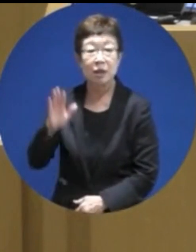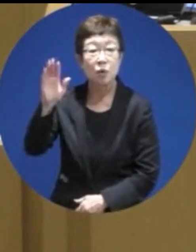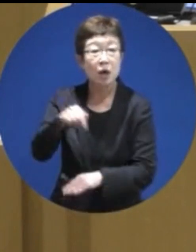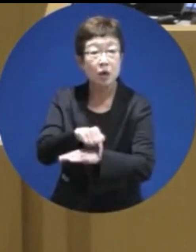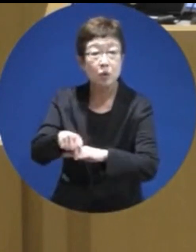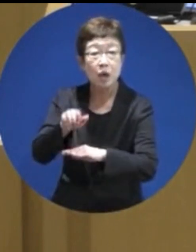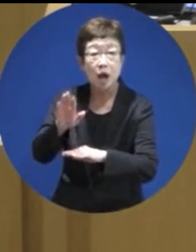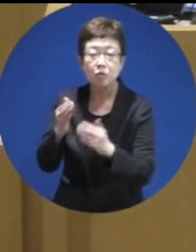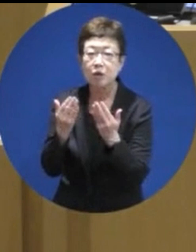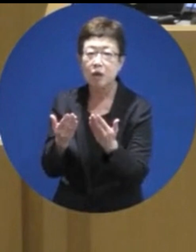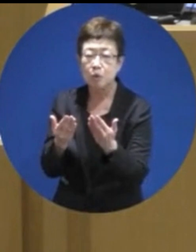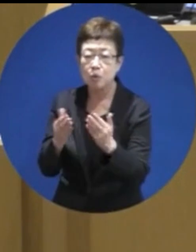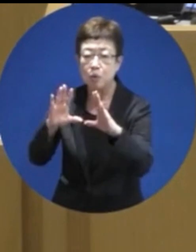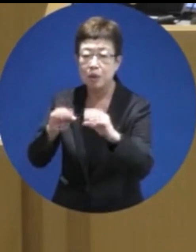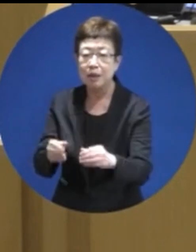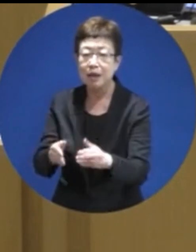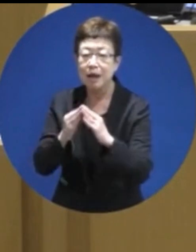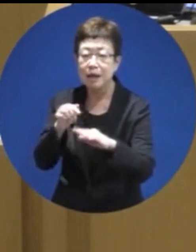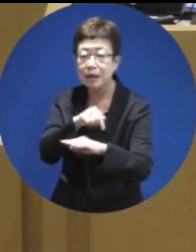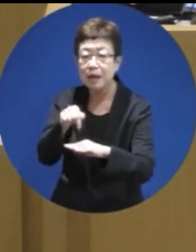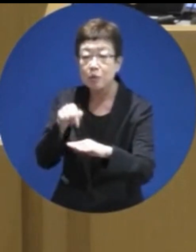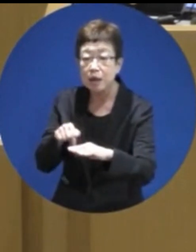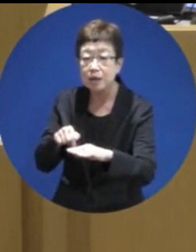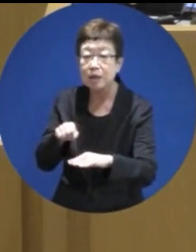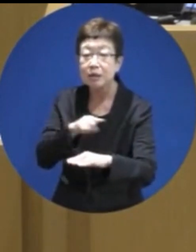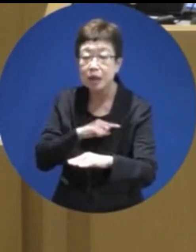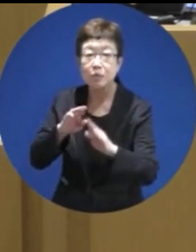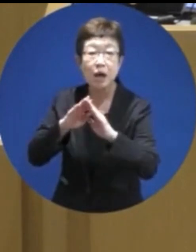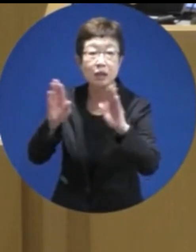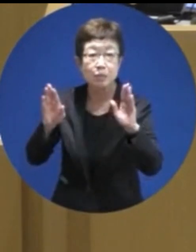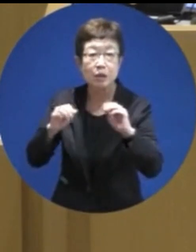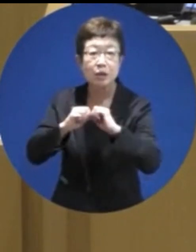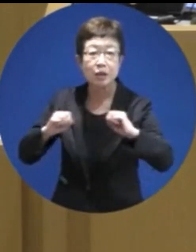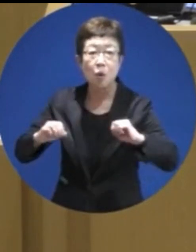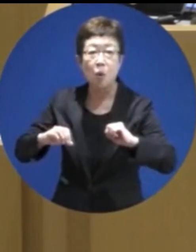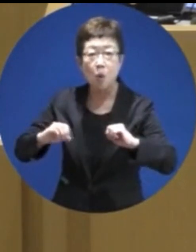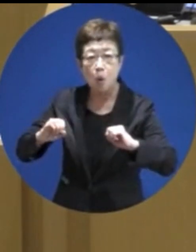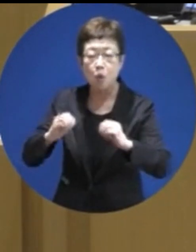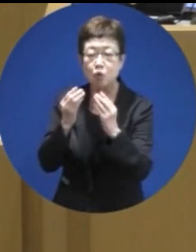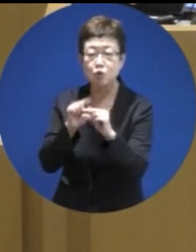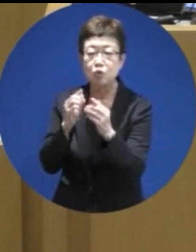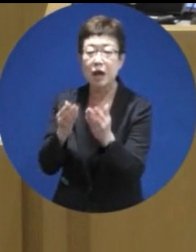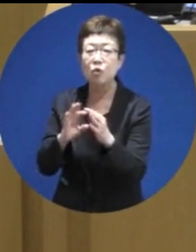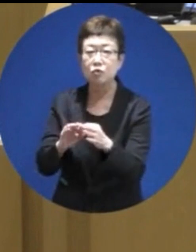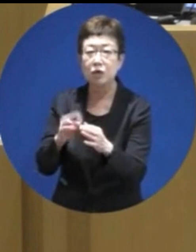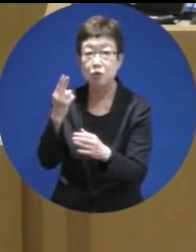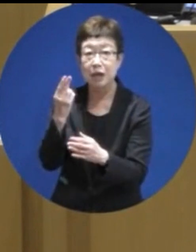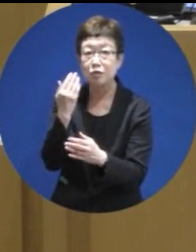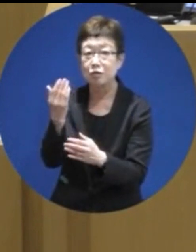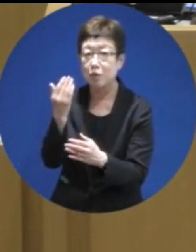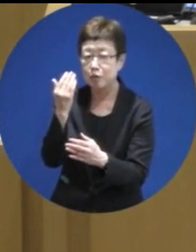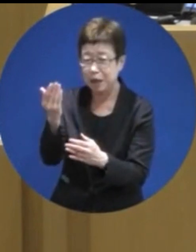予定されている学校の建て替え計画の中でも一番最初に着手される広尾中学について2つ質問させていただきます